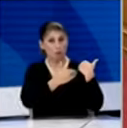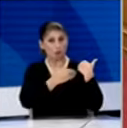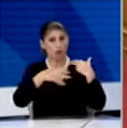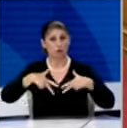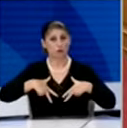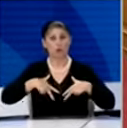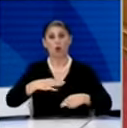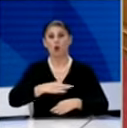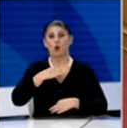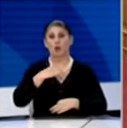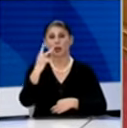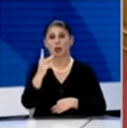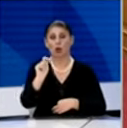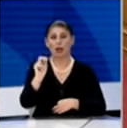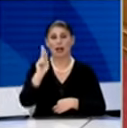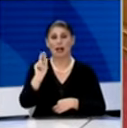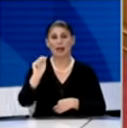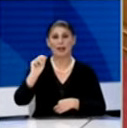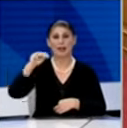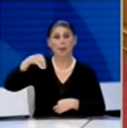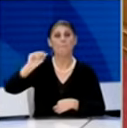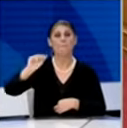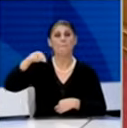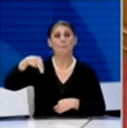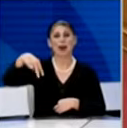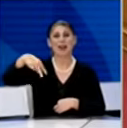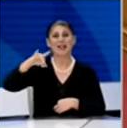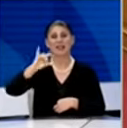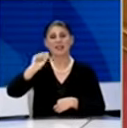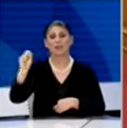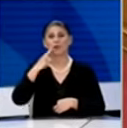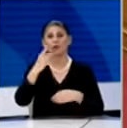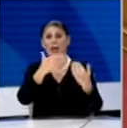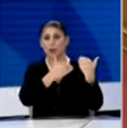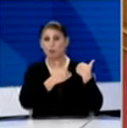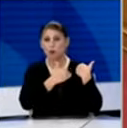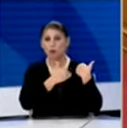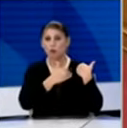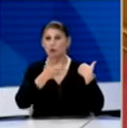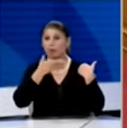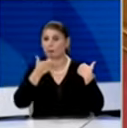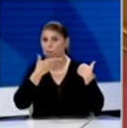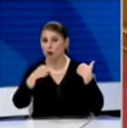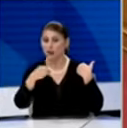ο κύριος Καραμανλής, που είναι αρμόδιος και υπόλογος και για τις υποθέσεις που